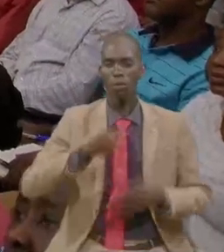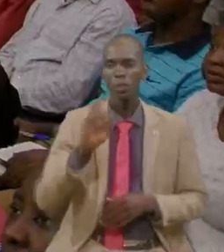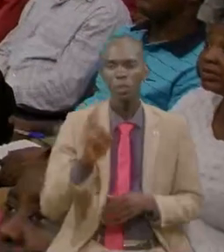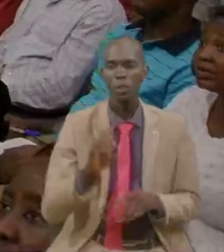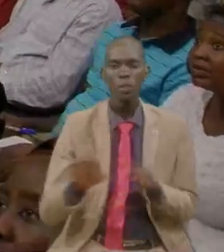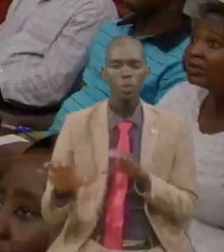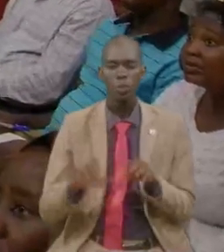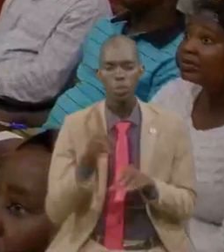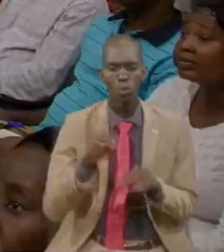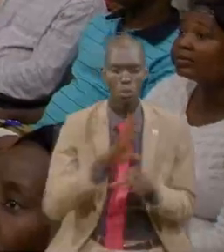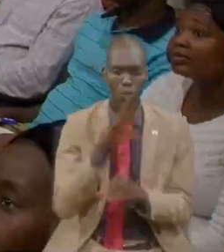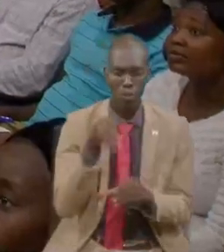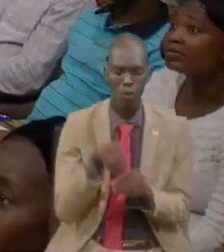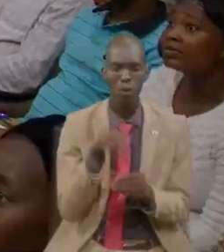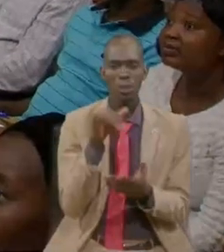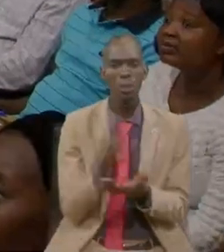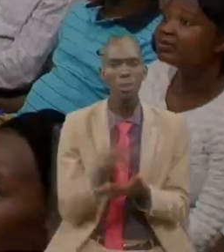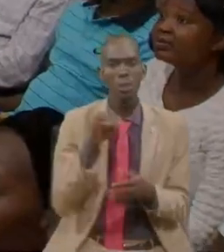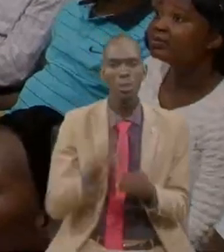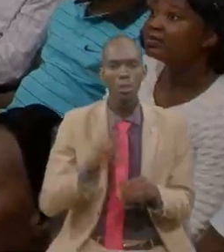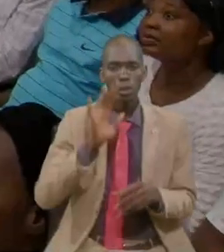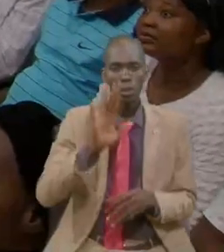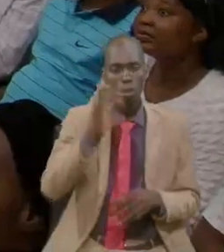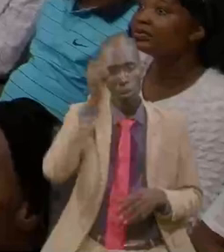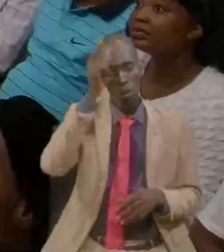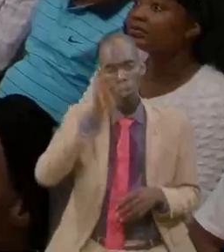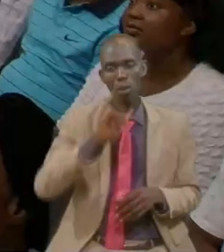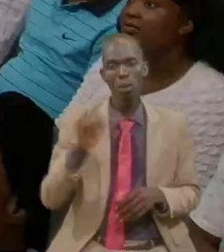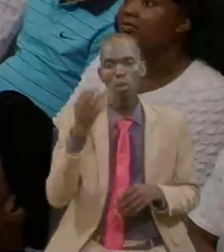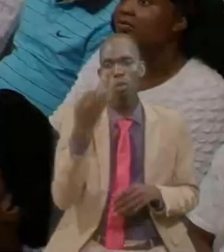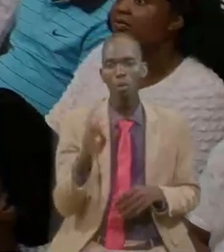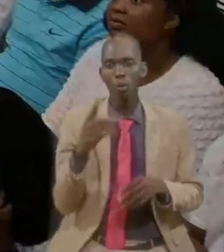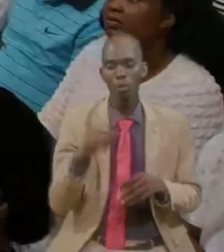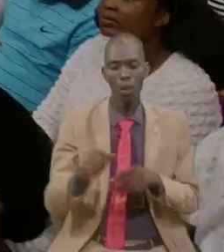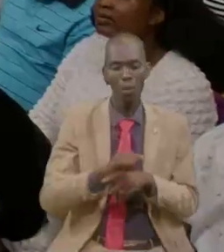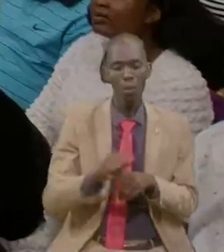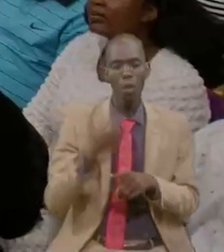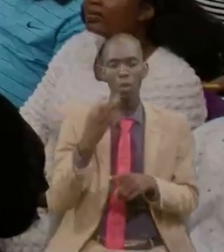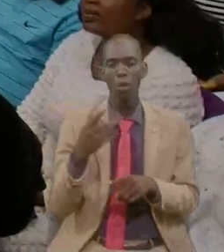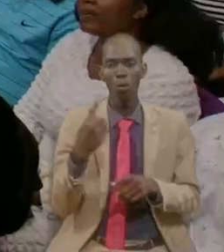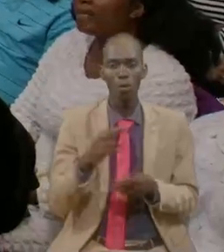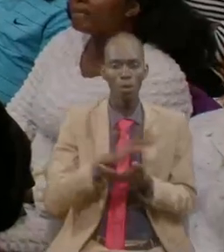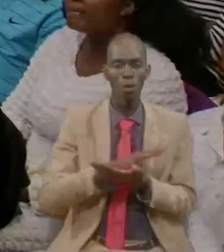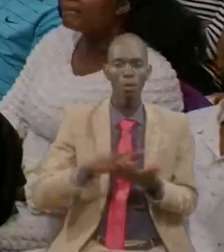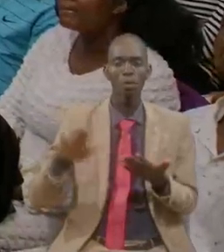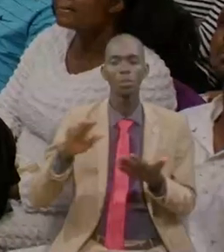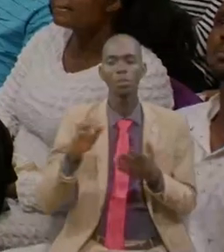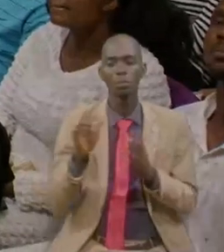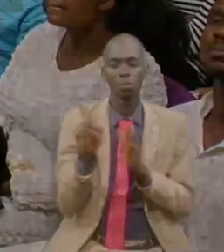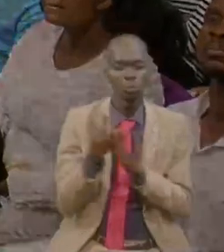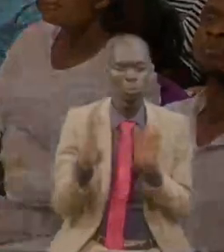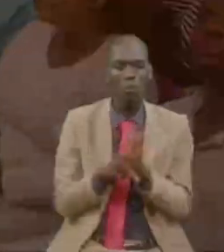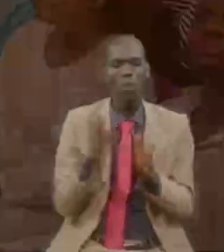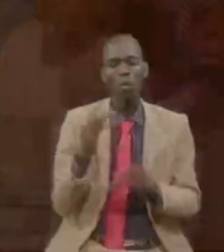profession de la sanctification? Est-ce que cela fait partie de votre compréhension de la pratique des principes